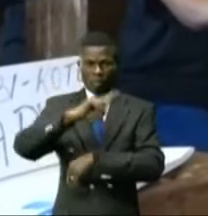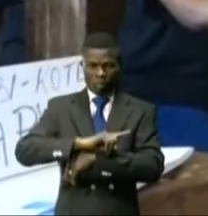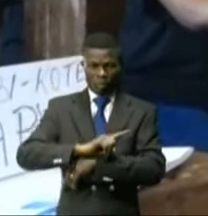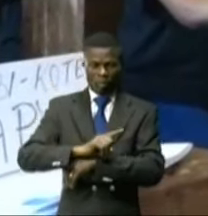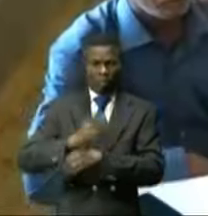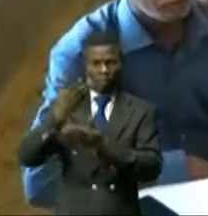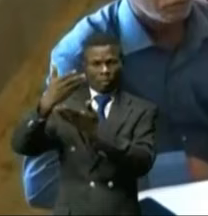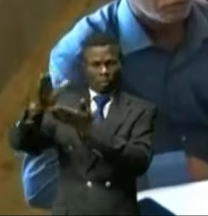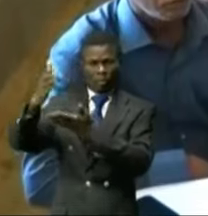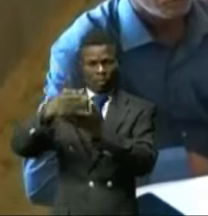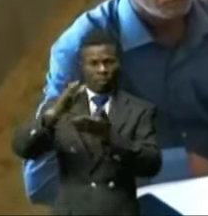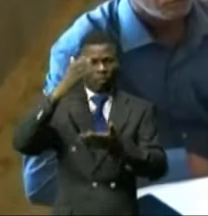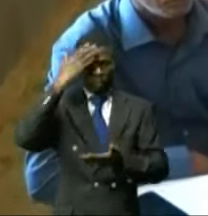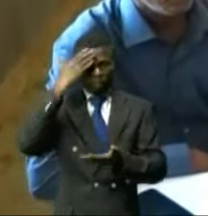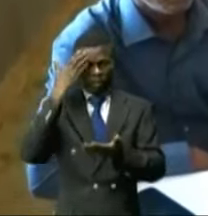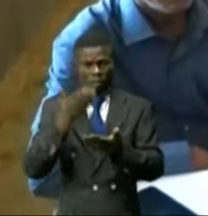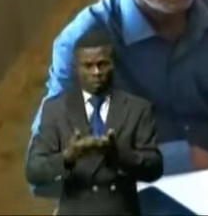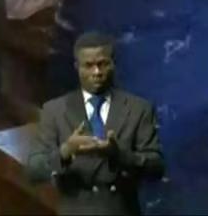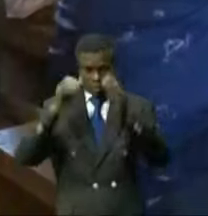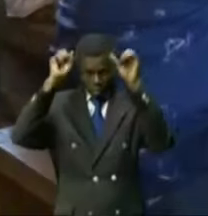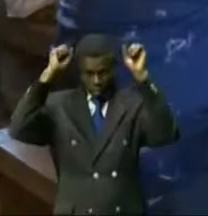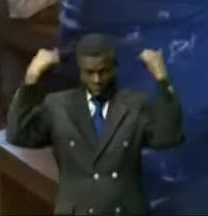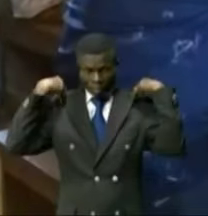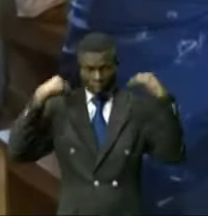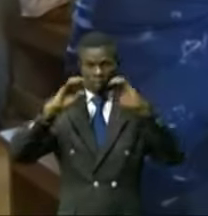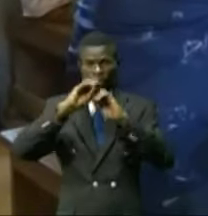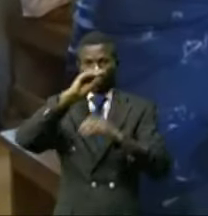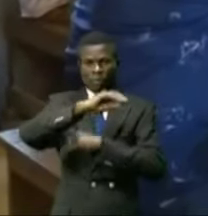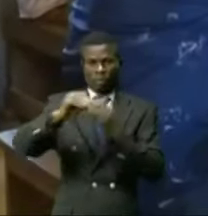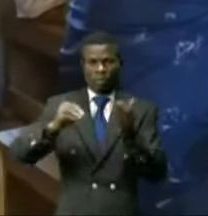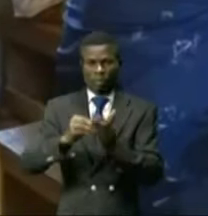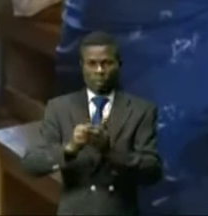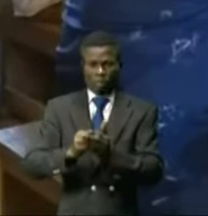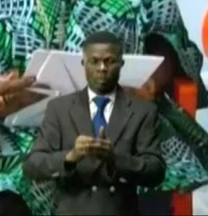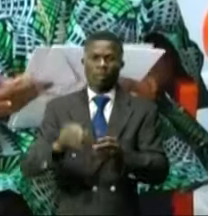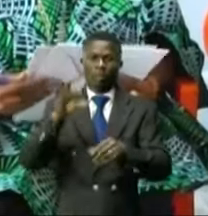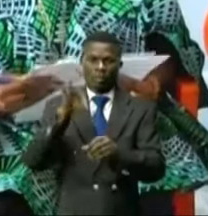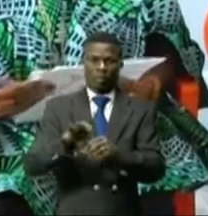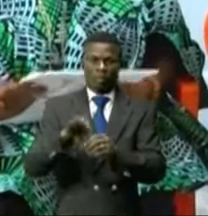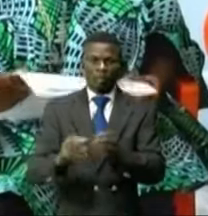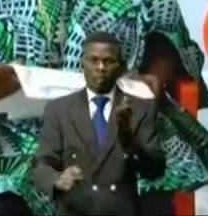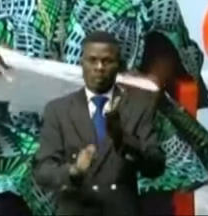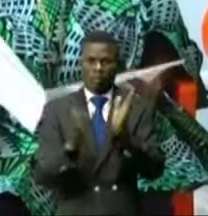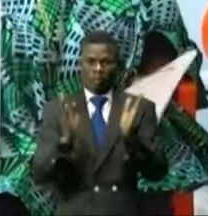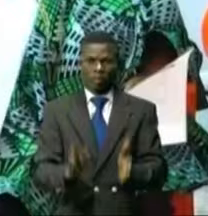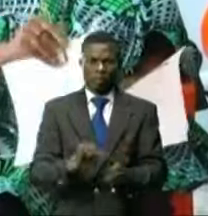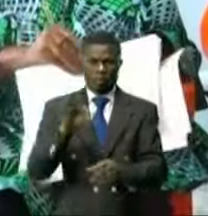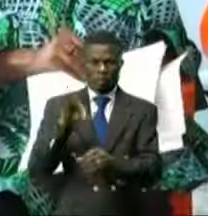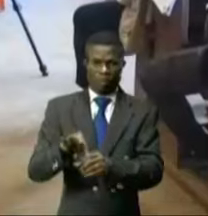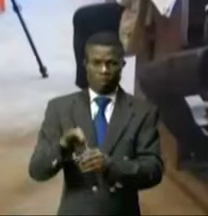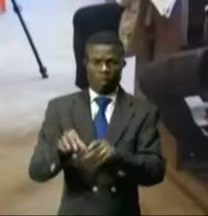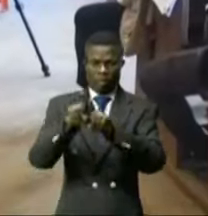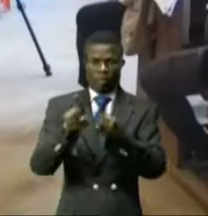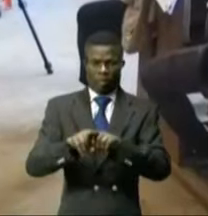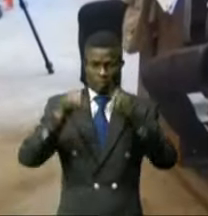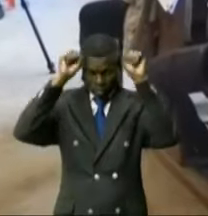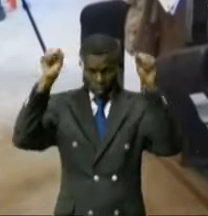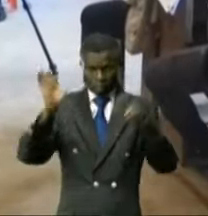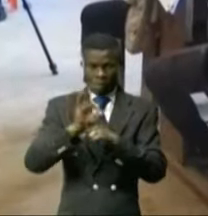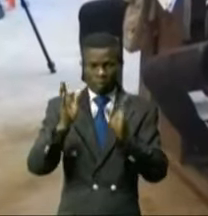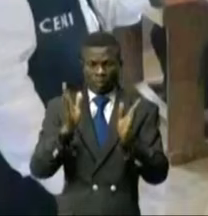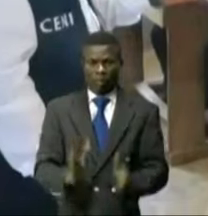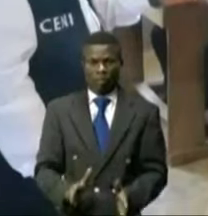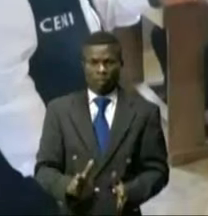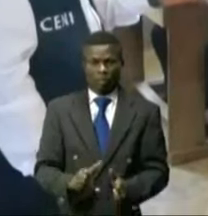tour transmettre ses connaissances aux chefs des centres de vote, aux techniciens informaticiens des centres de vote ainsi qu'aux présidents